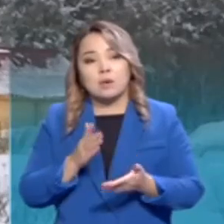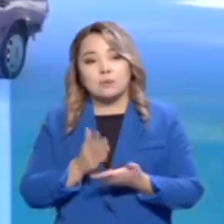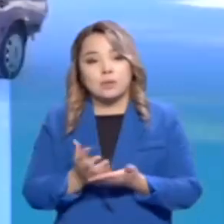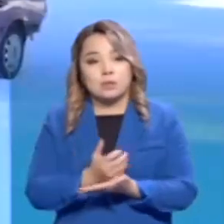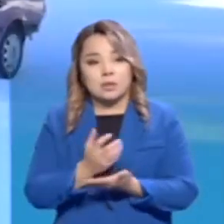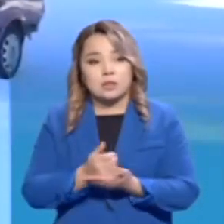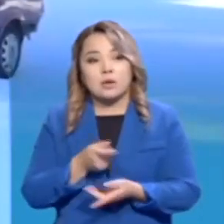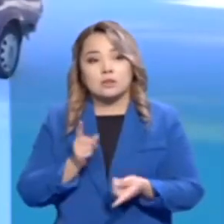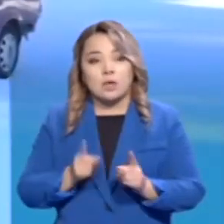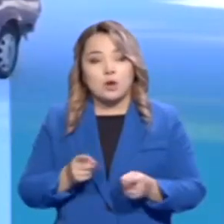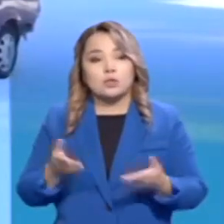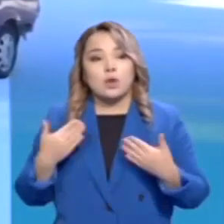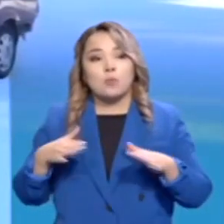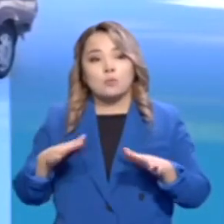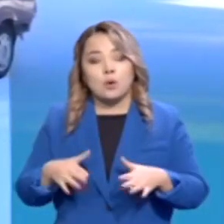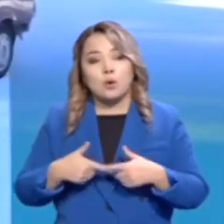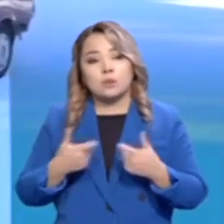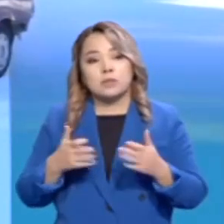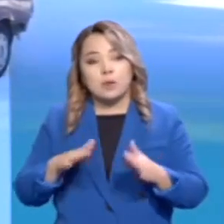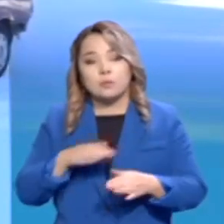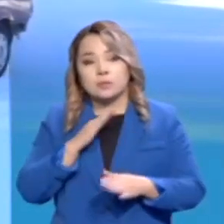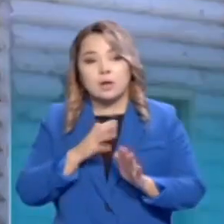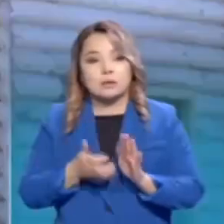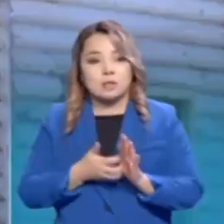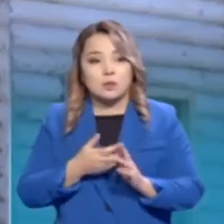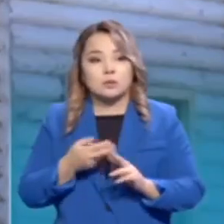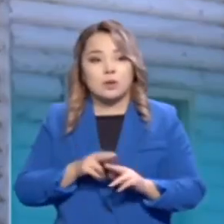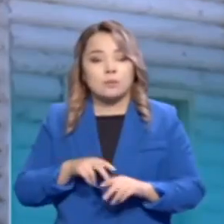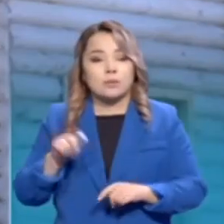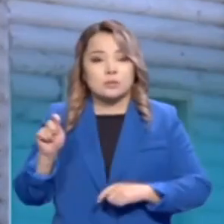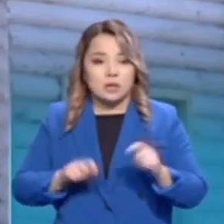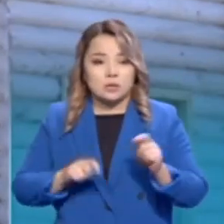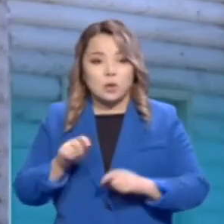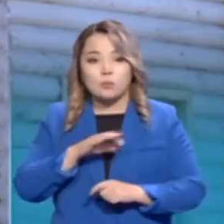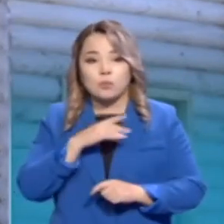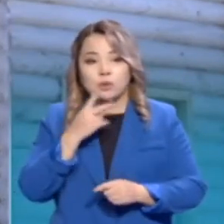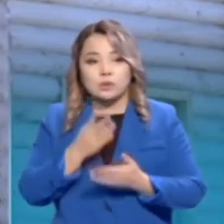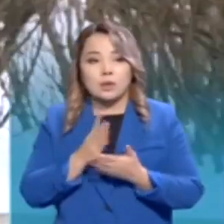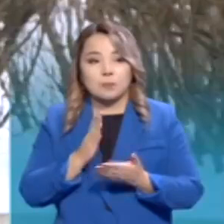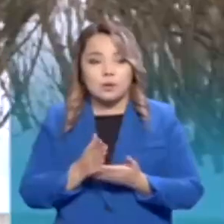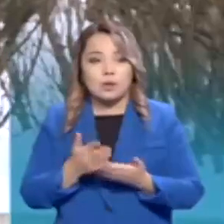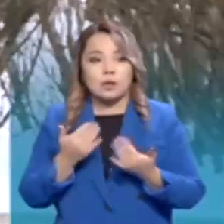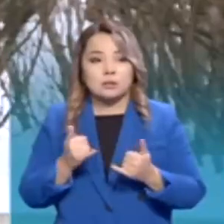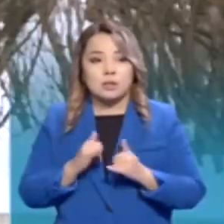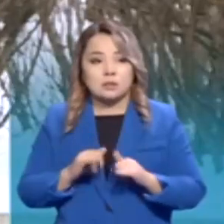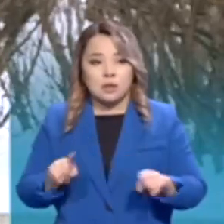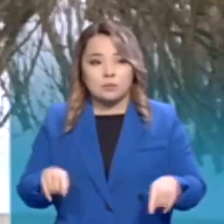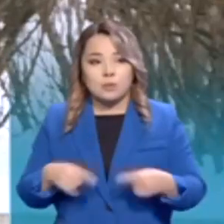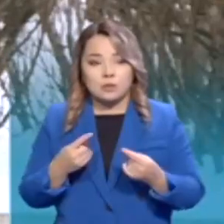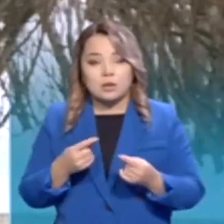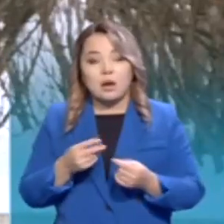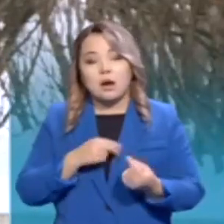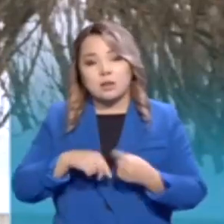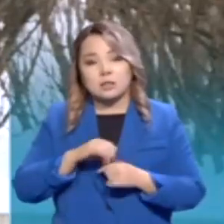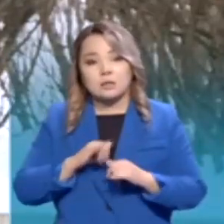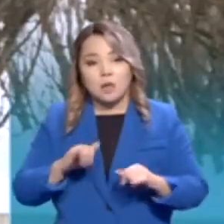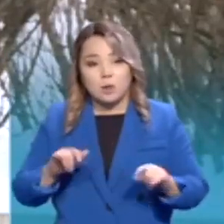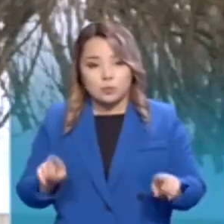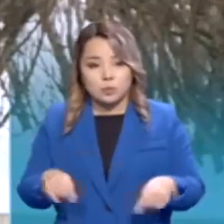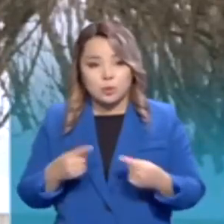ақпарат. Ал демалыс орындар мен қонақ үйден орын таппай келіп кетіп жатқандары қаншама? Туризм саласын дамытуға, кәсіпкерлікті